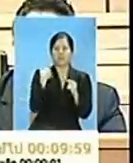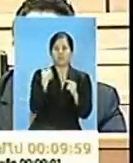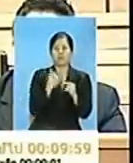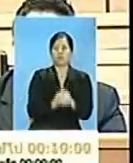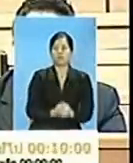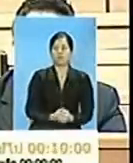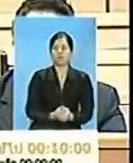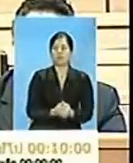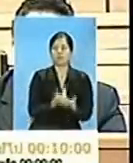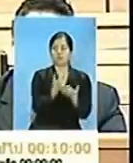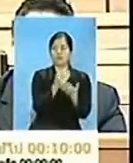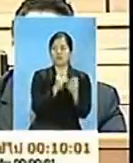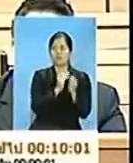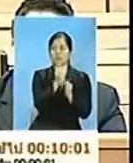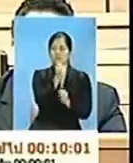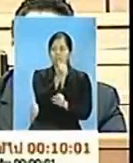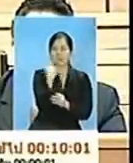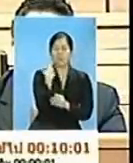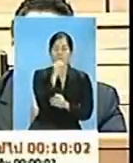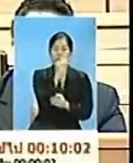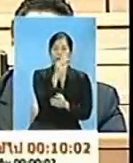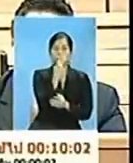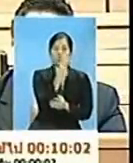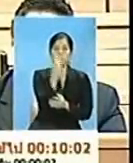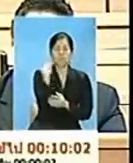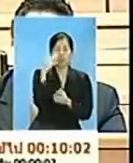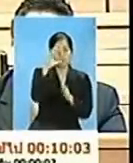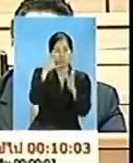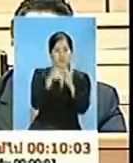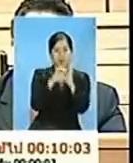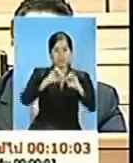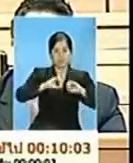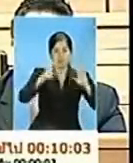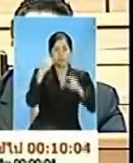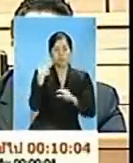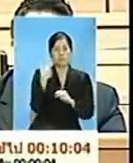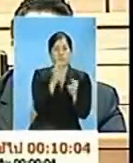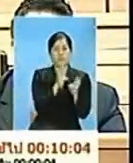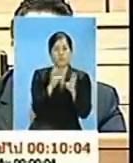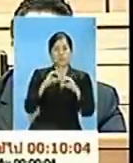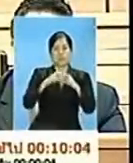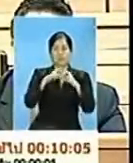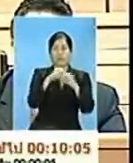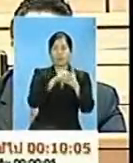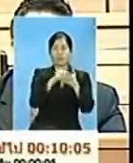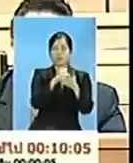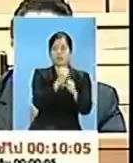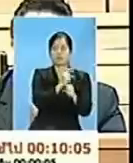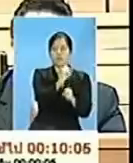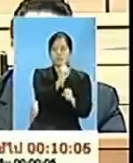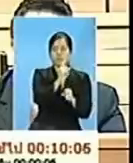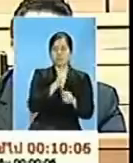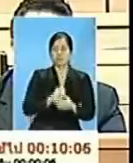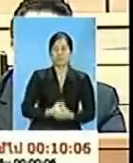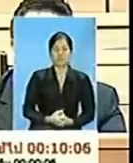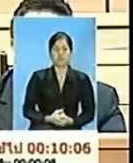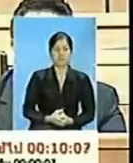ครับลองตอบดีสิครับบอกไม่มีก็เนี่ยเดินได้นี่ครับท่านจะแก้ไขปัญหาความมั่นคงนี้อย่างไร